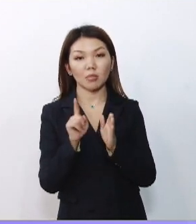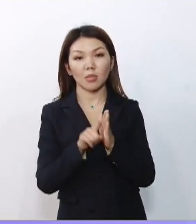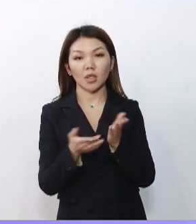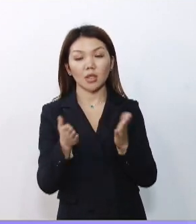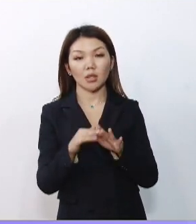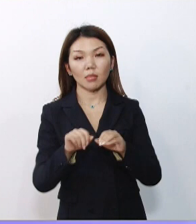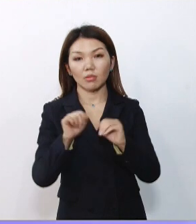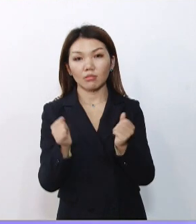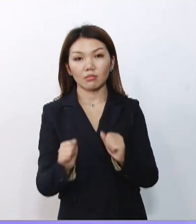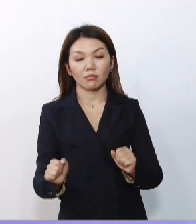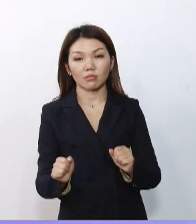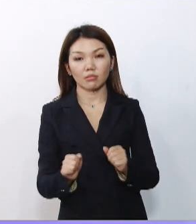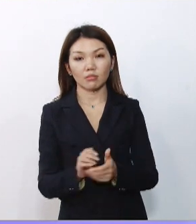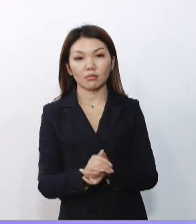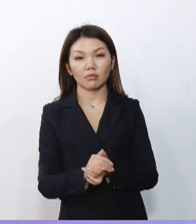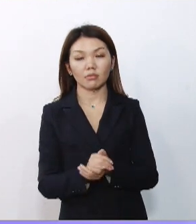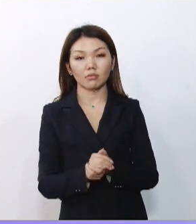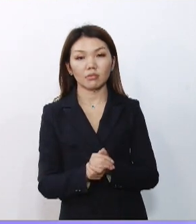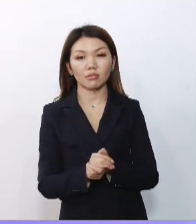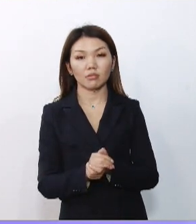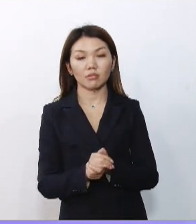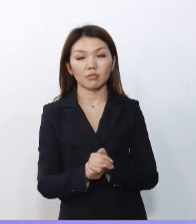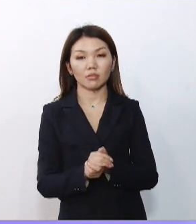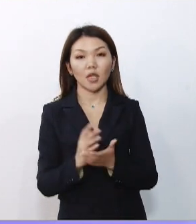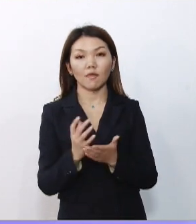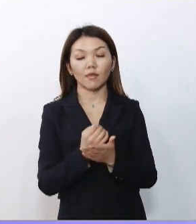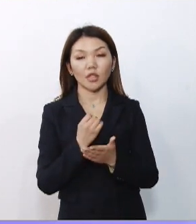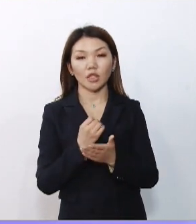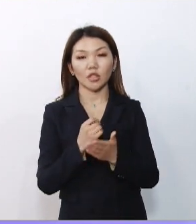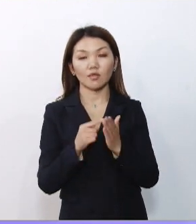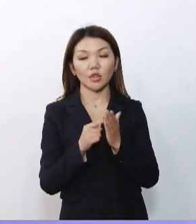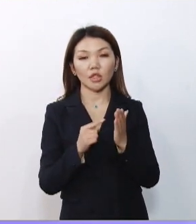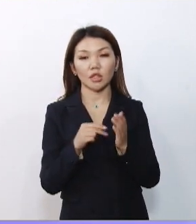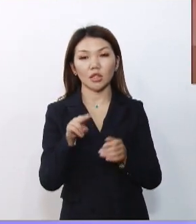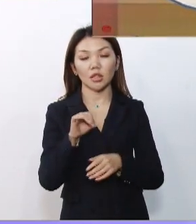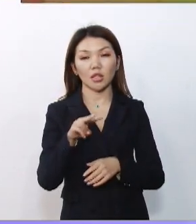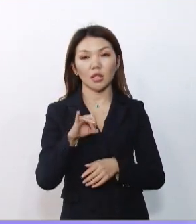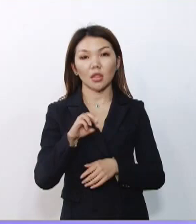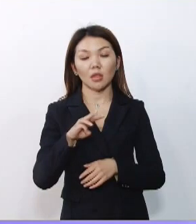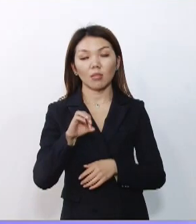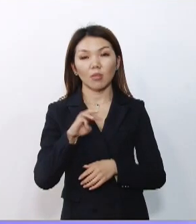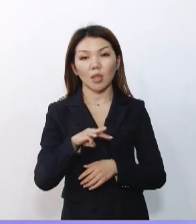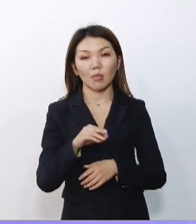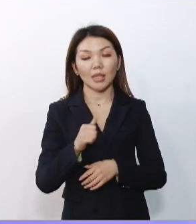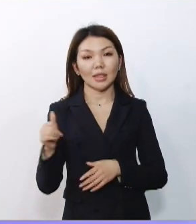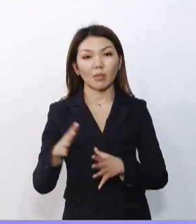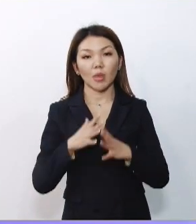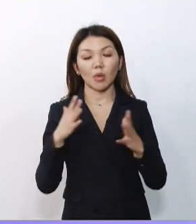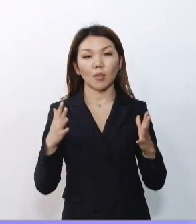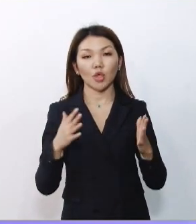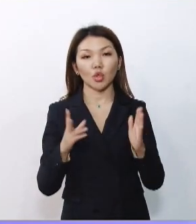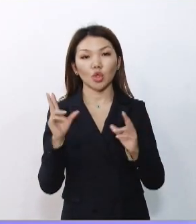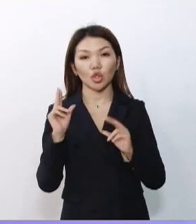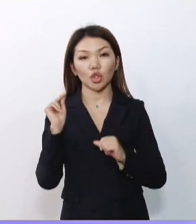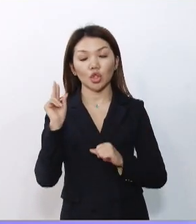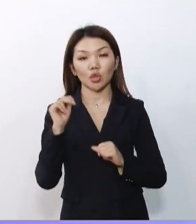разделится. Выделим в делимом самое большое число до